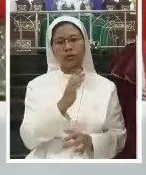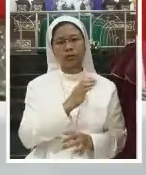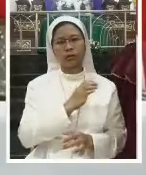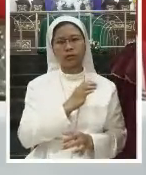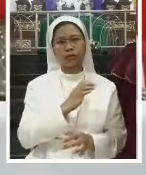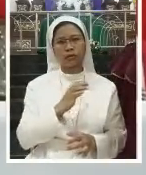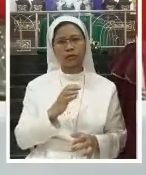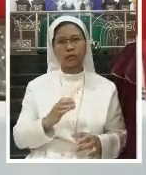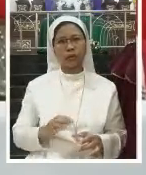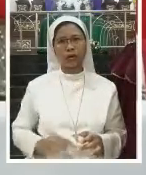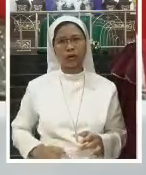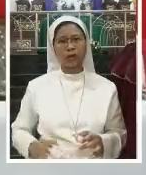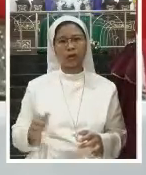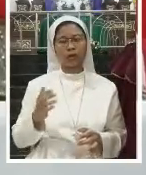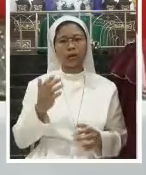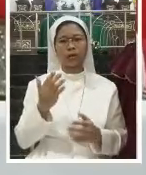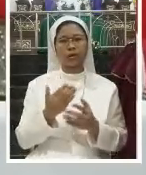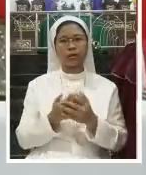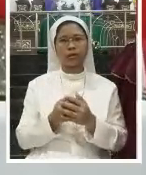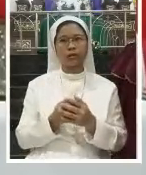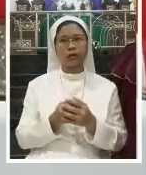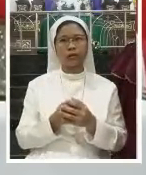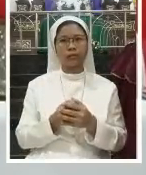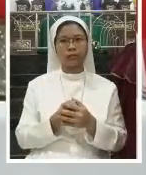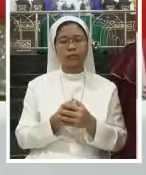Hesu Kristo.